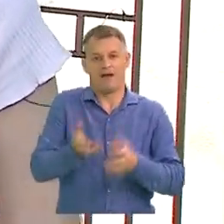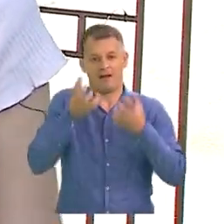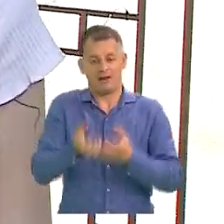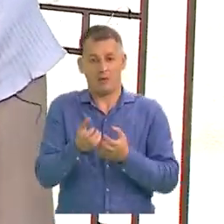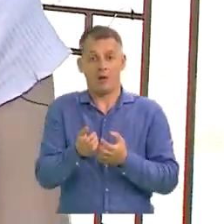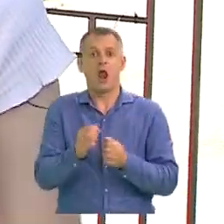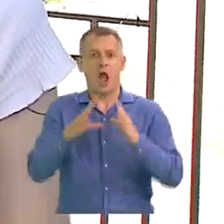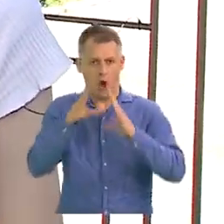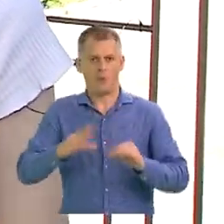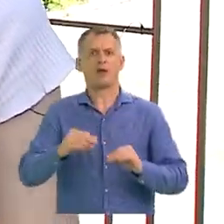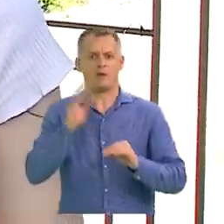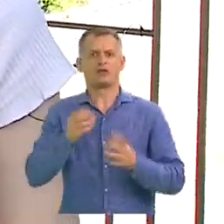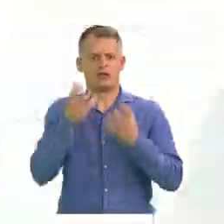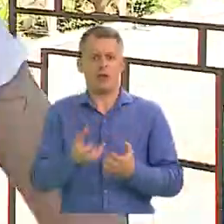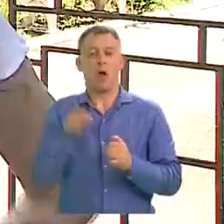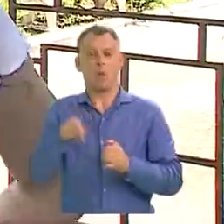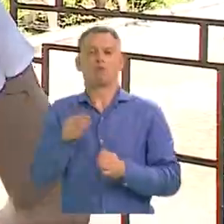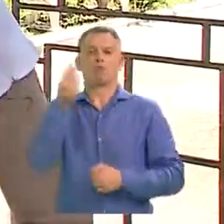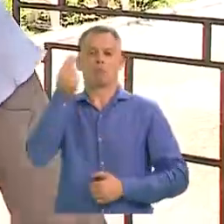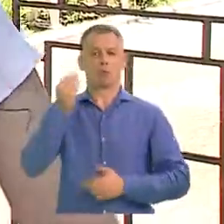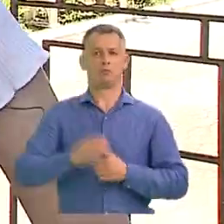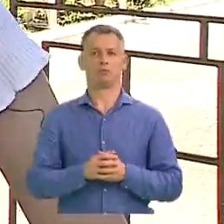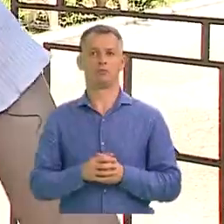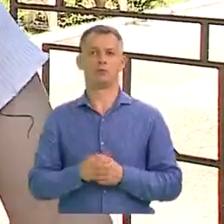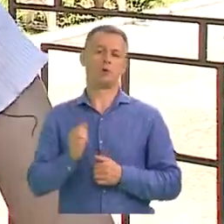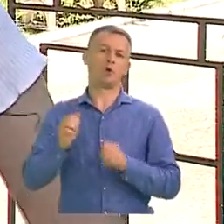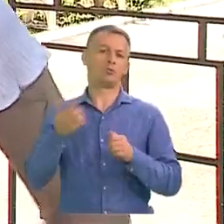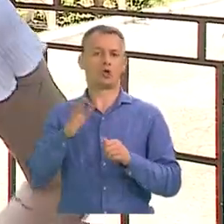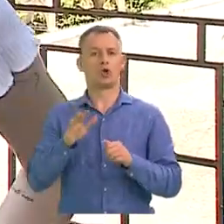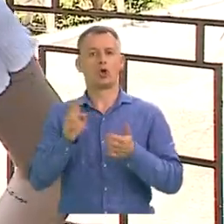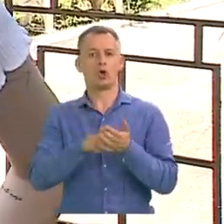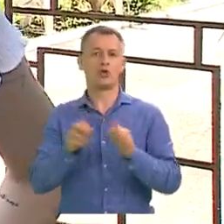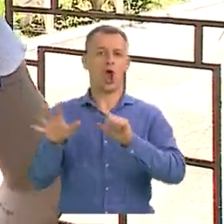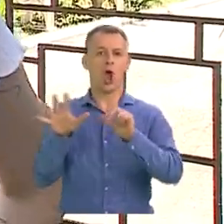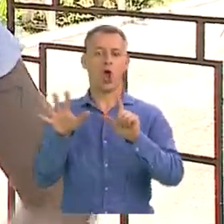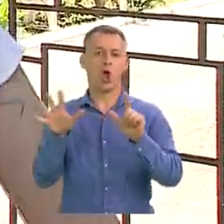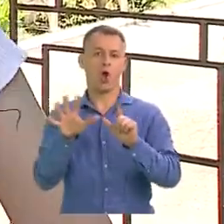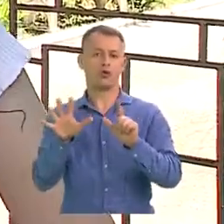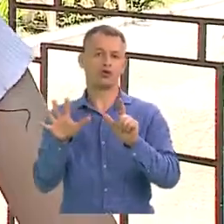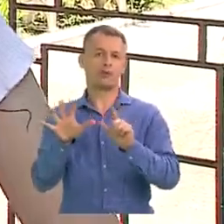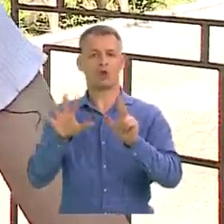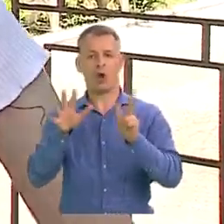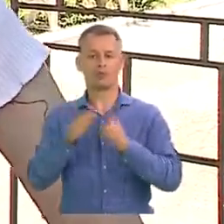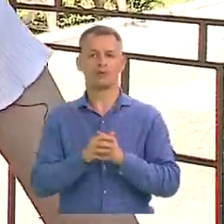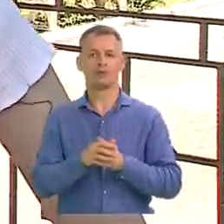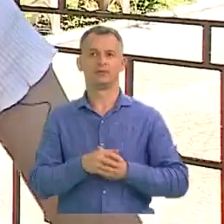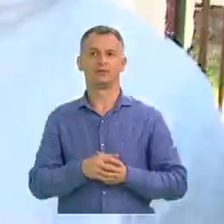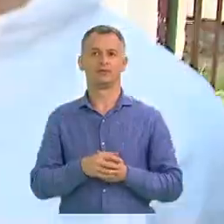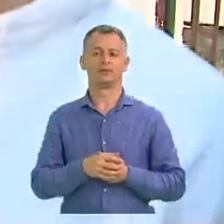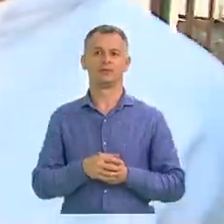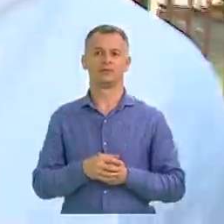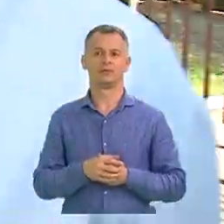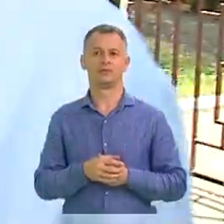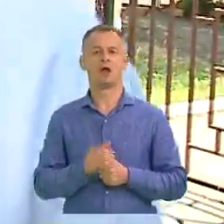puțin, dar a fost acceptat. Probabil un 8, 7, 8, cam așa. Nu sunt sigură de eseu, dar este ok. A